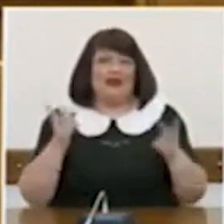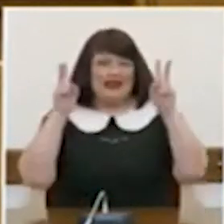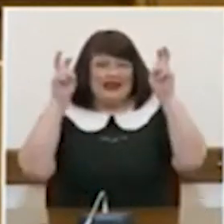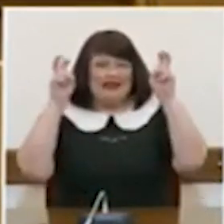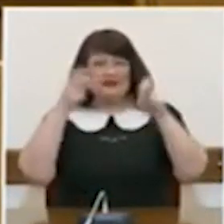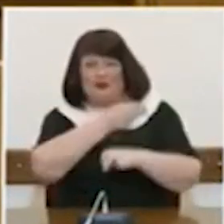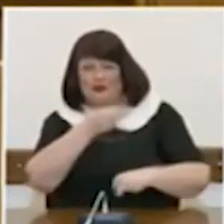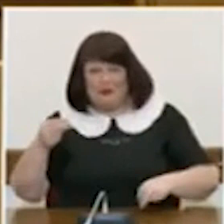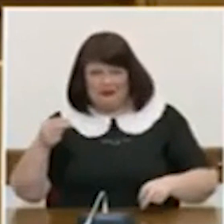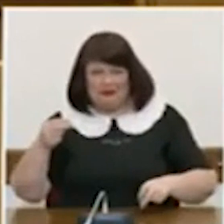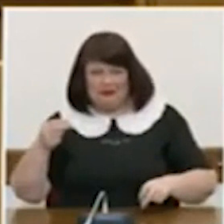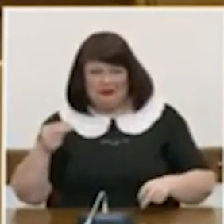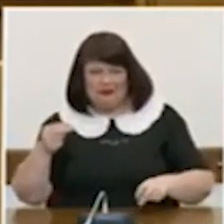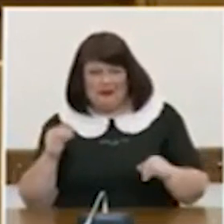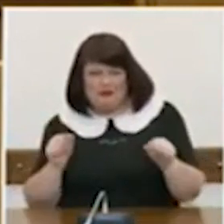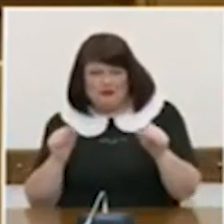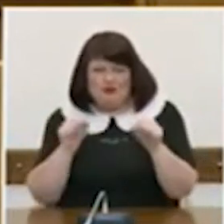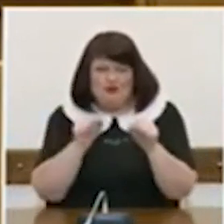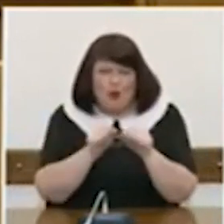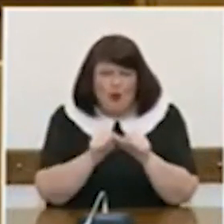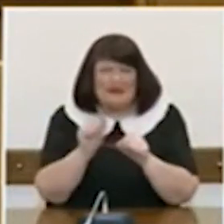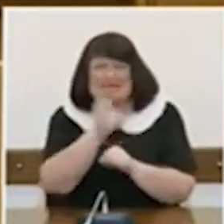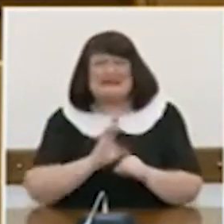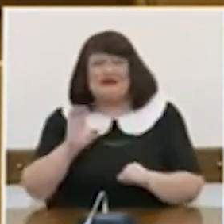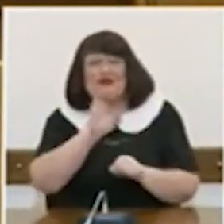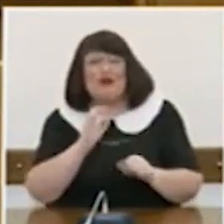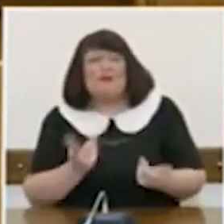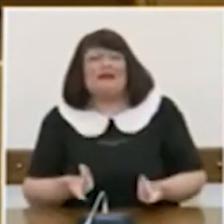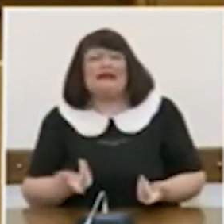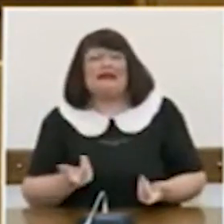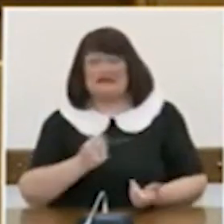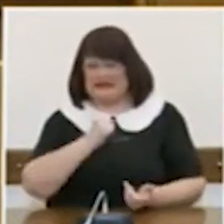θυμίζει συντηρητικό κόμμα υπό ένταξη χώρας.